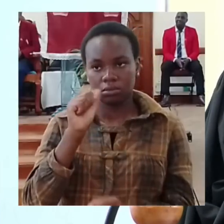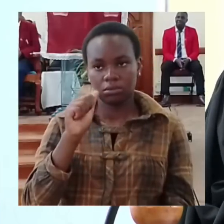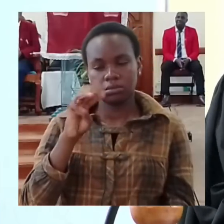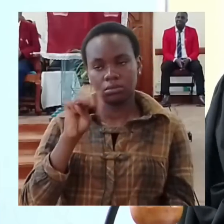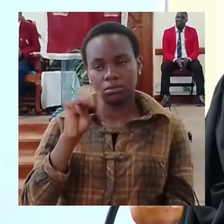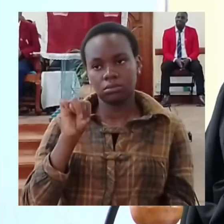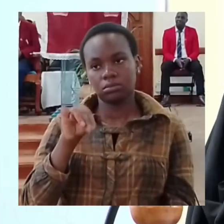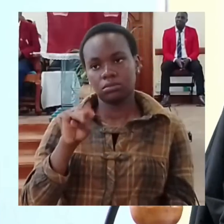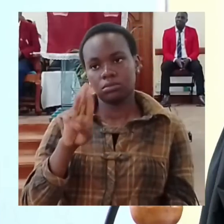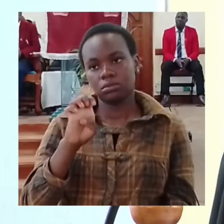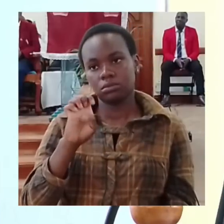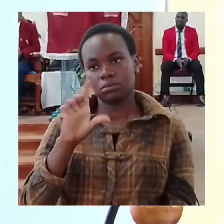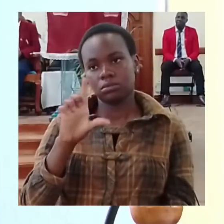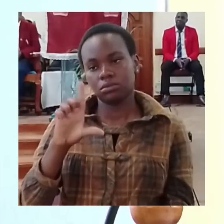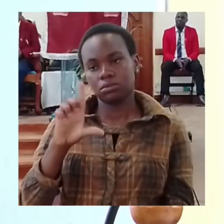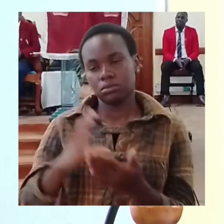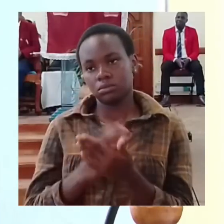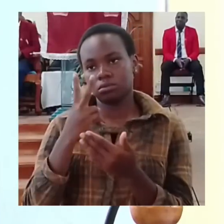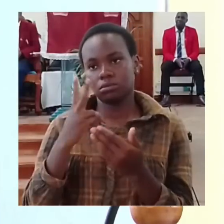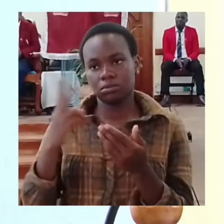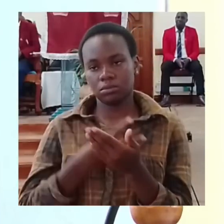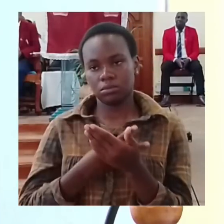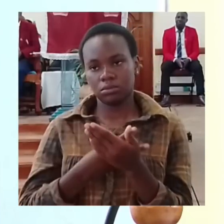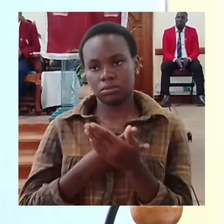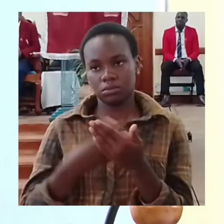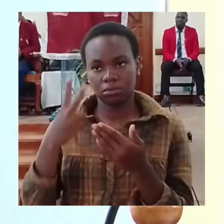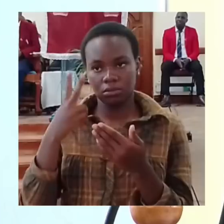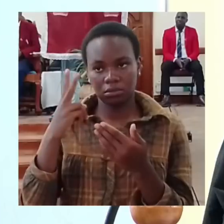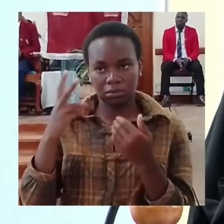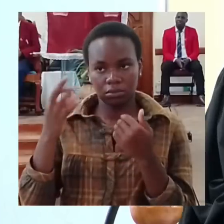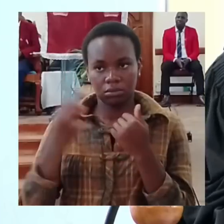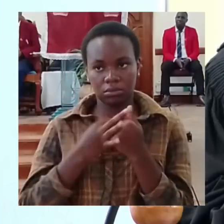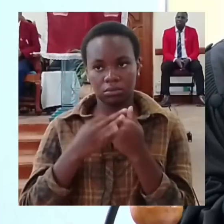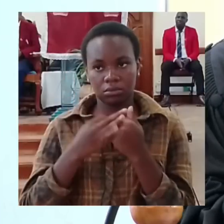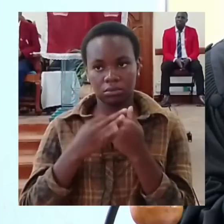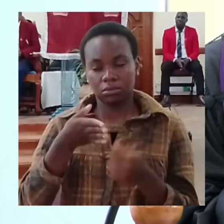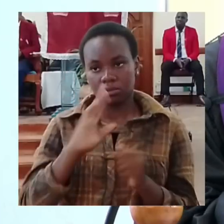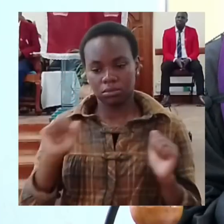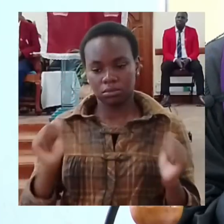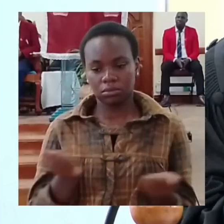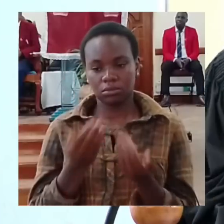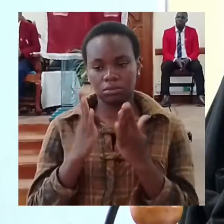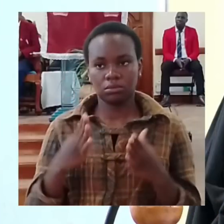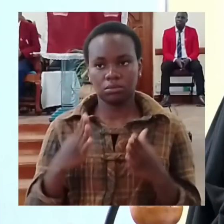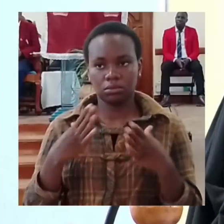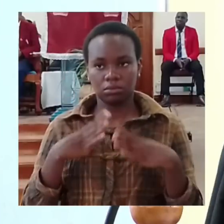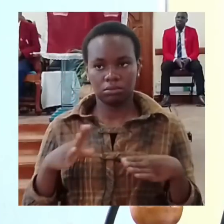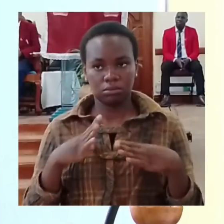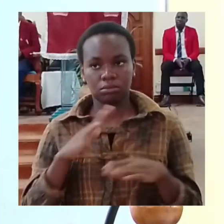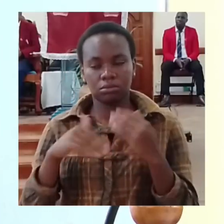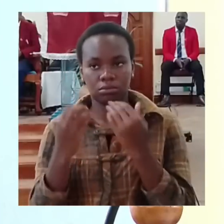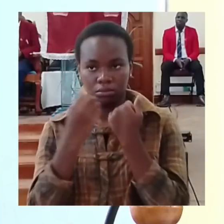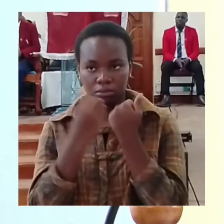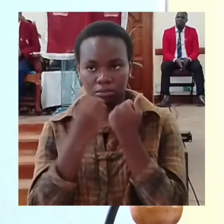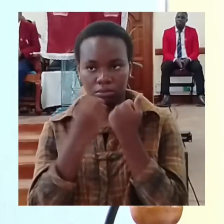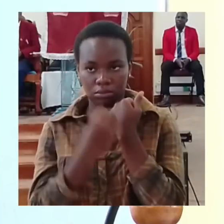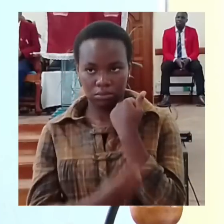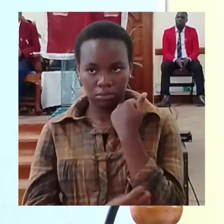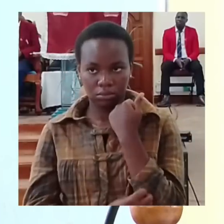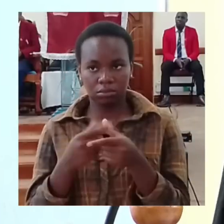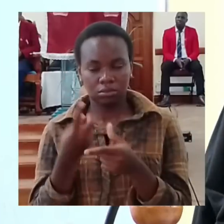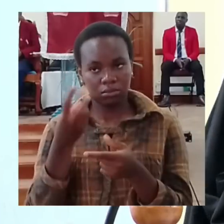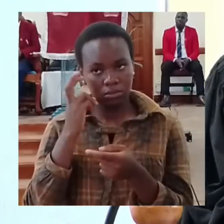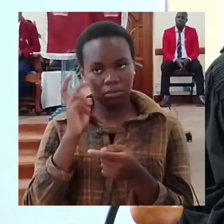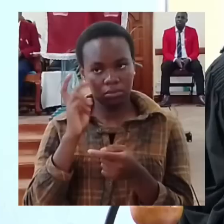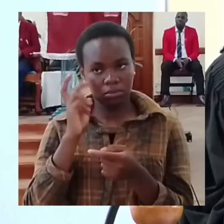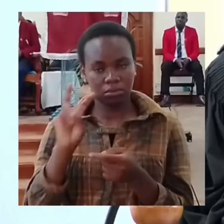kerĩ chapter 22 verse 28 atĩ we Mwathani nĩwe ũhonokagia andũ arĩa hinyĩrĩrie, maitho